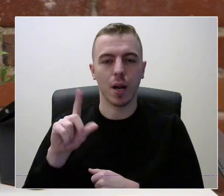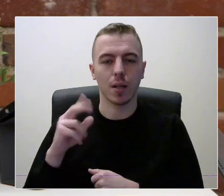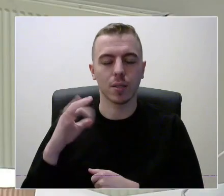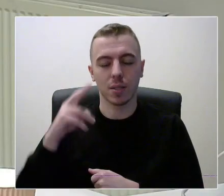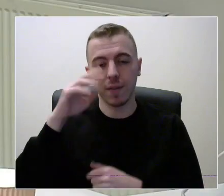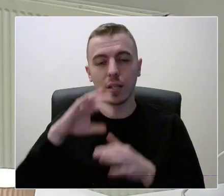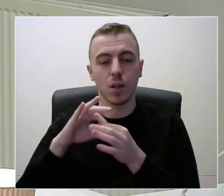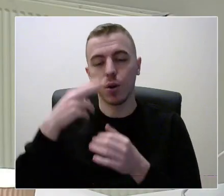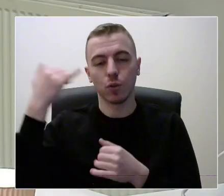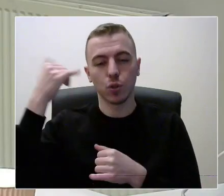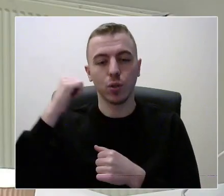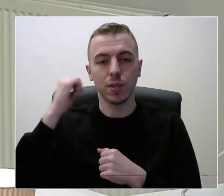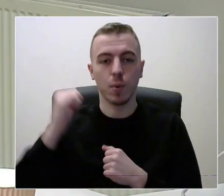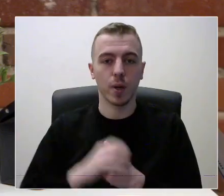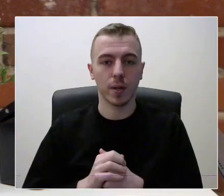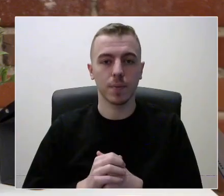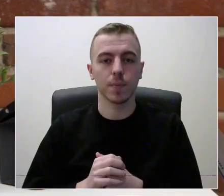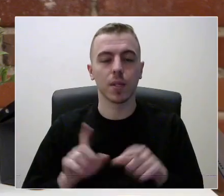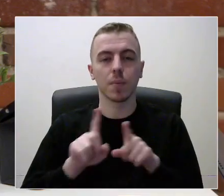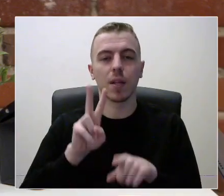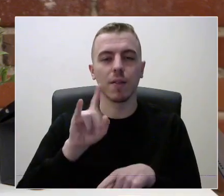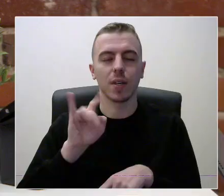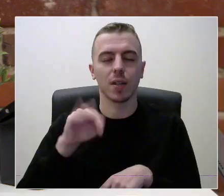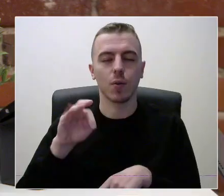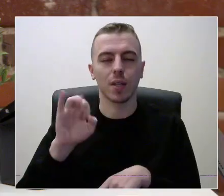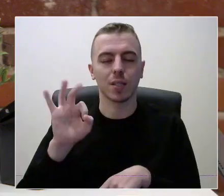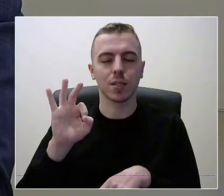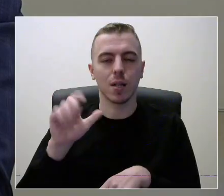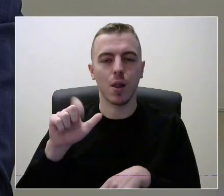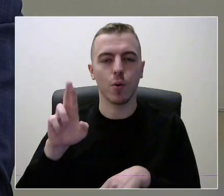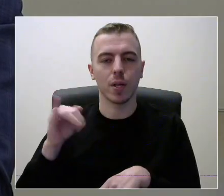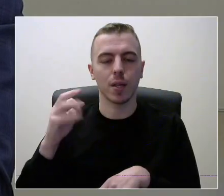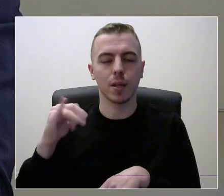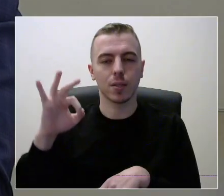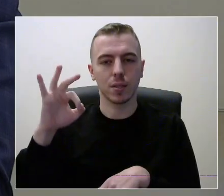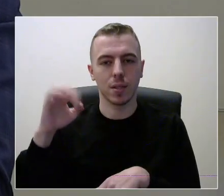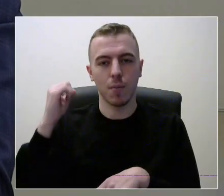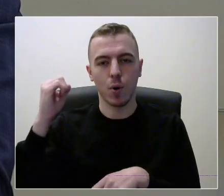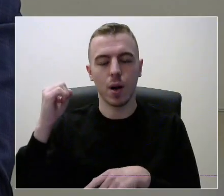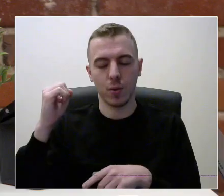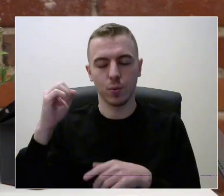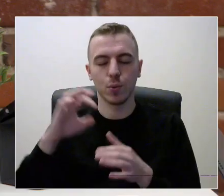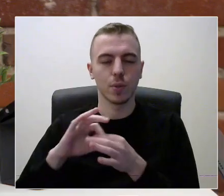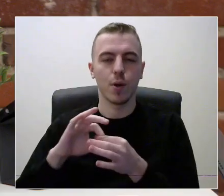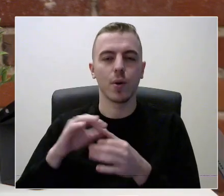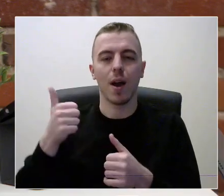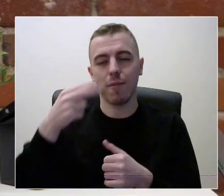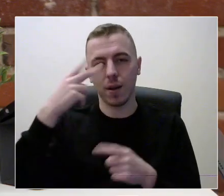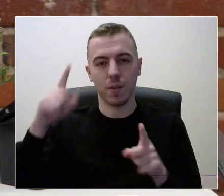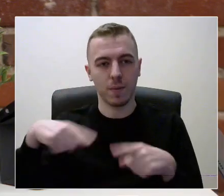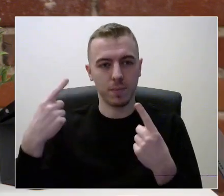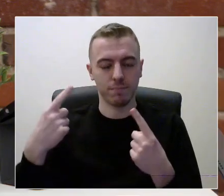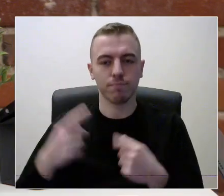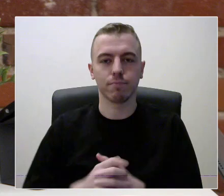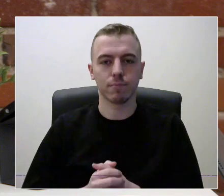sveiki. Ir Vytautas Laurinaitis, Demokratų sąjunga vardan Lietuvos, sveiki. Sveiki. Taigi, Žygimantai, pirmiausia,